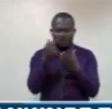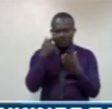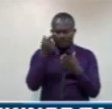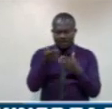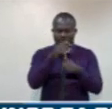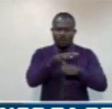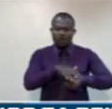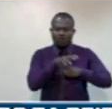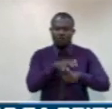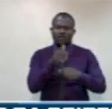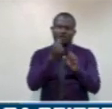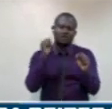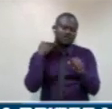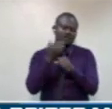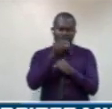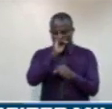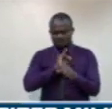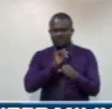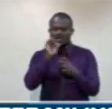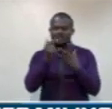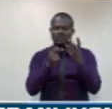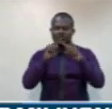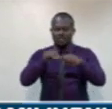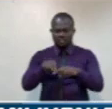usanga bahohotera bacitse ku icumu nta kintu bishingiyeho.